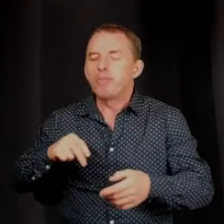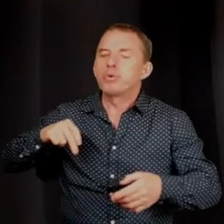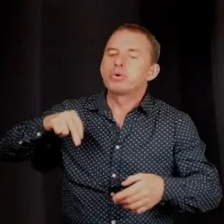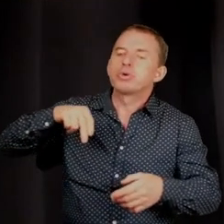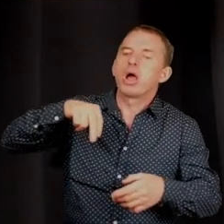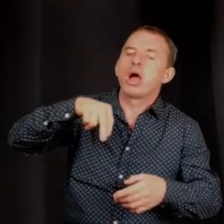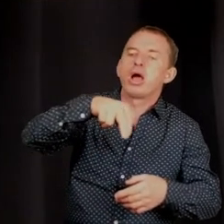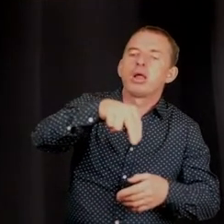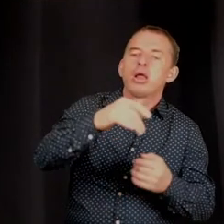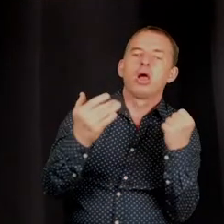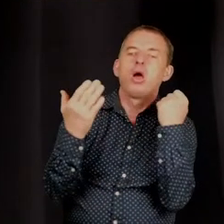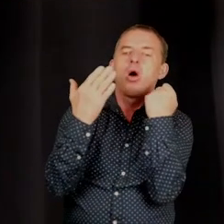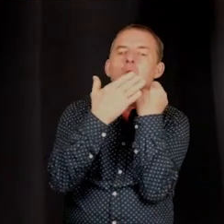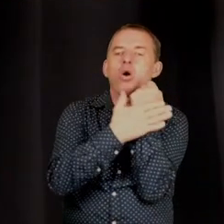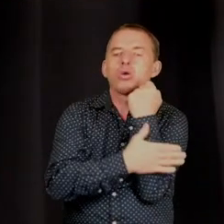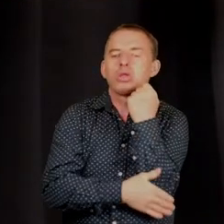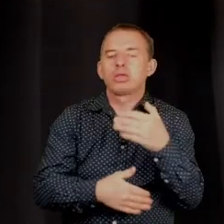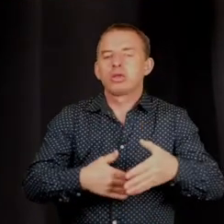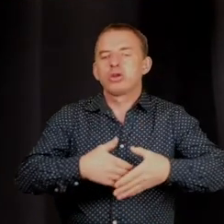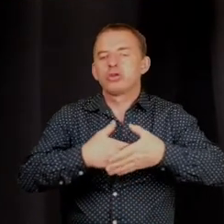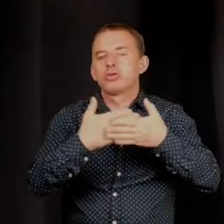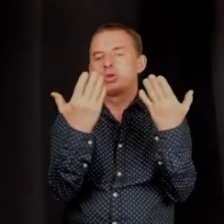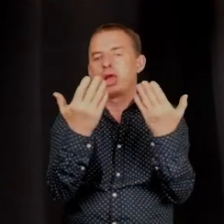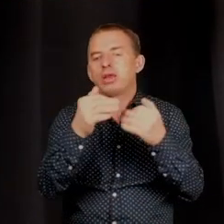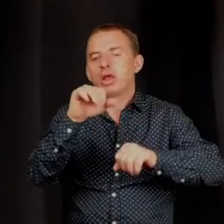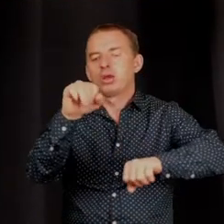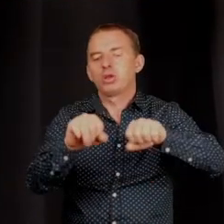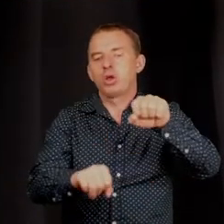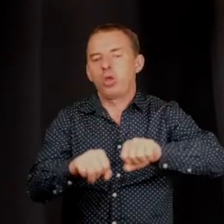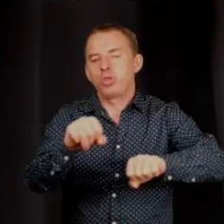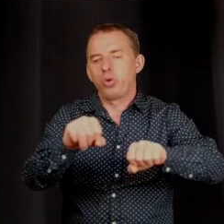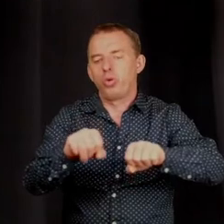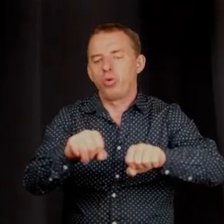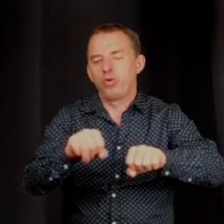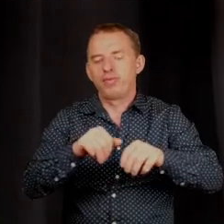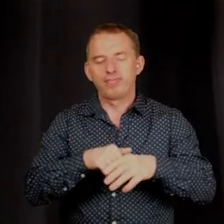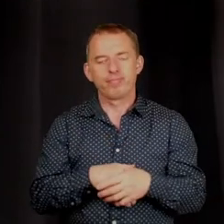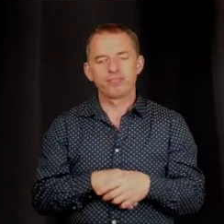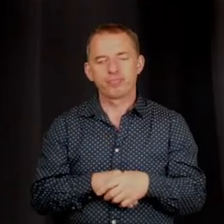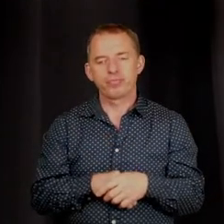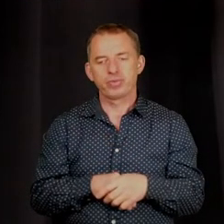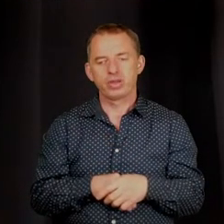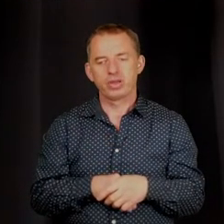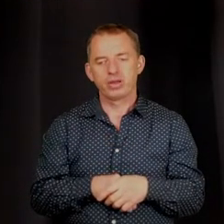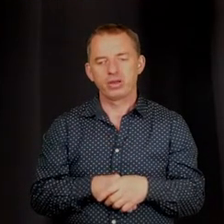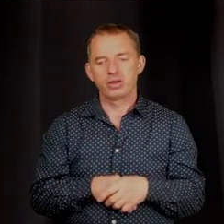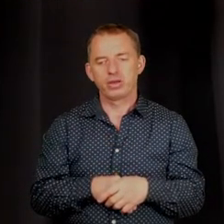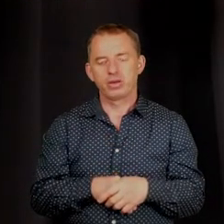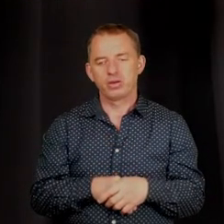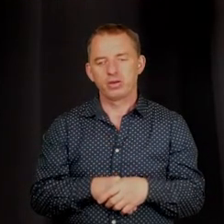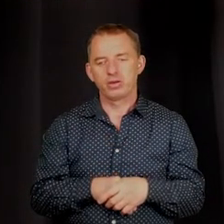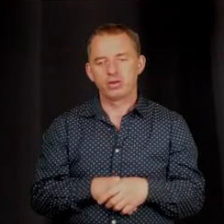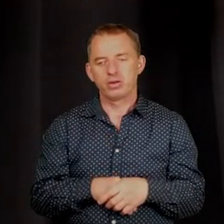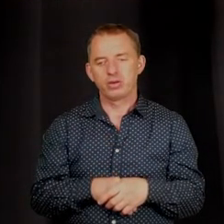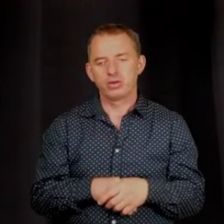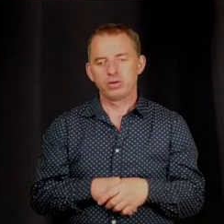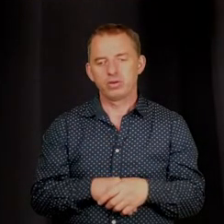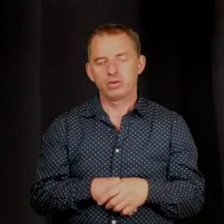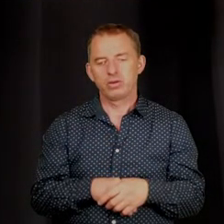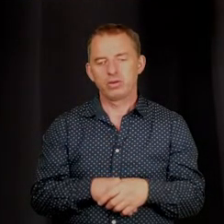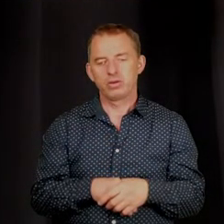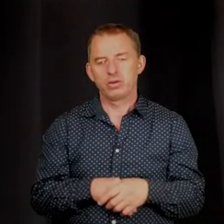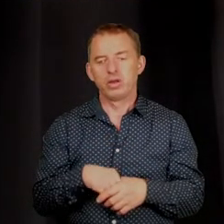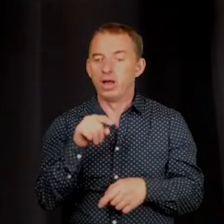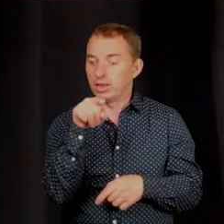ten ostateczny dzień sądu. In the final judgment, all wickedness will be judged as evil to be destroyed. W